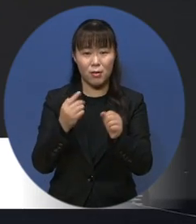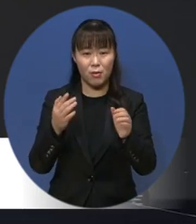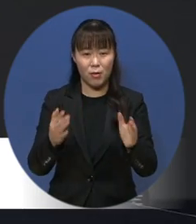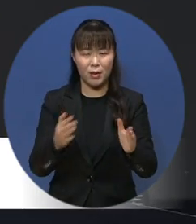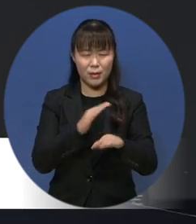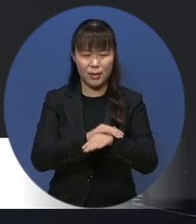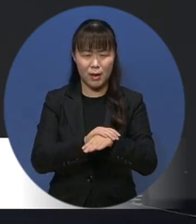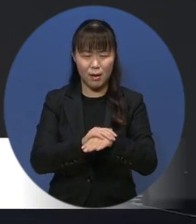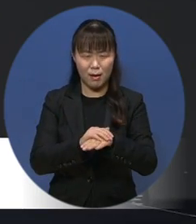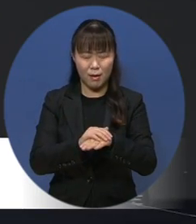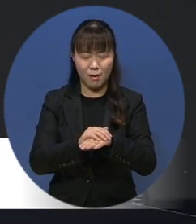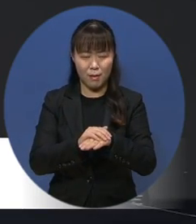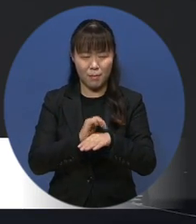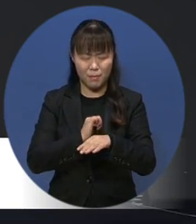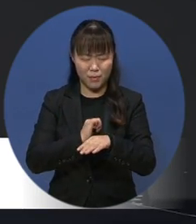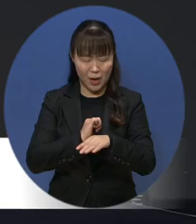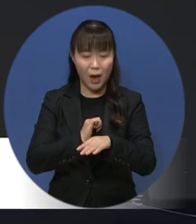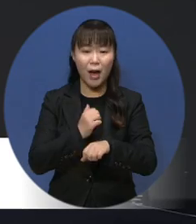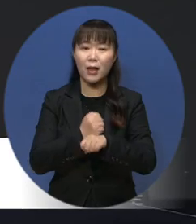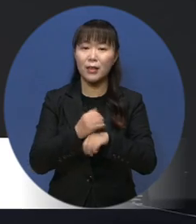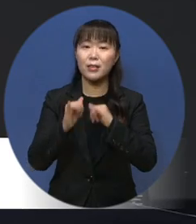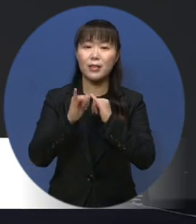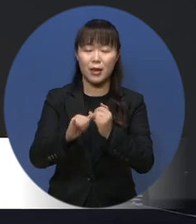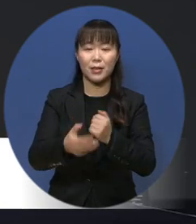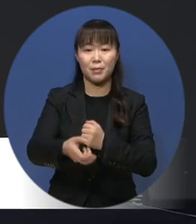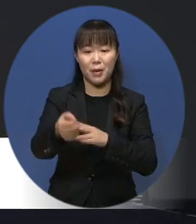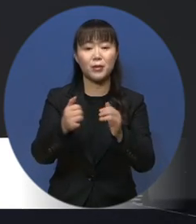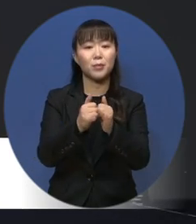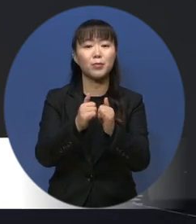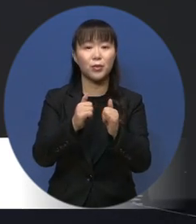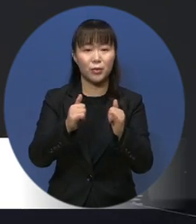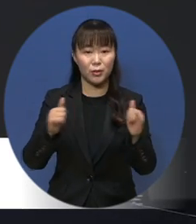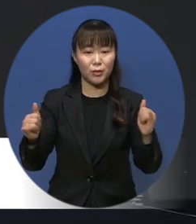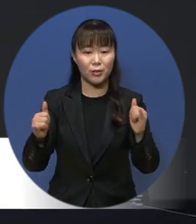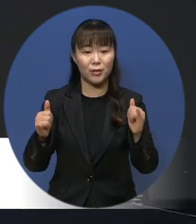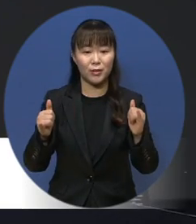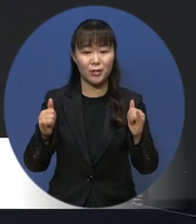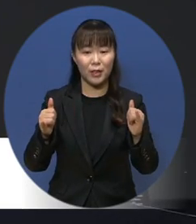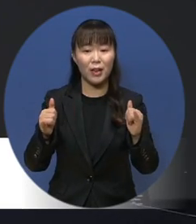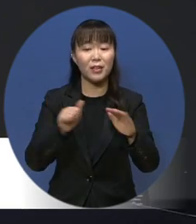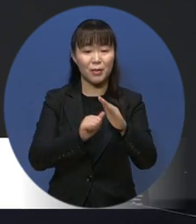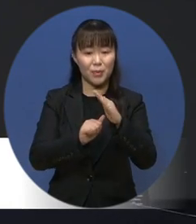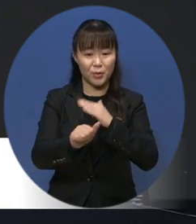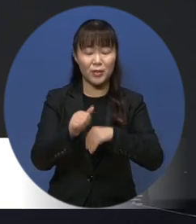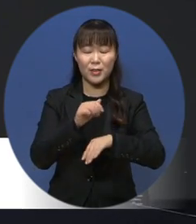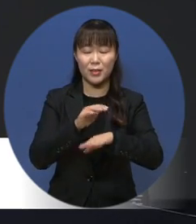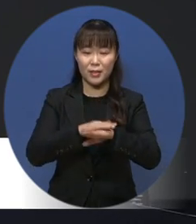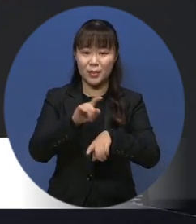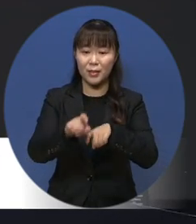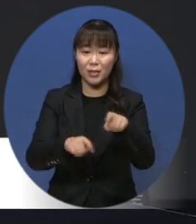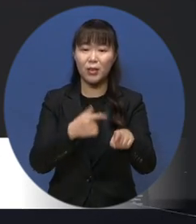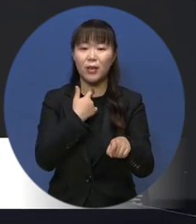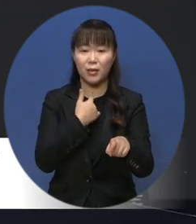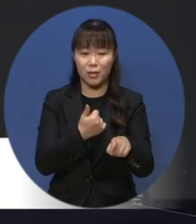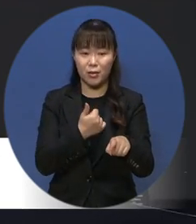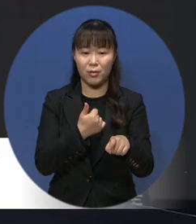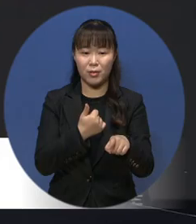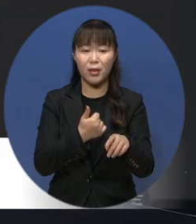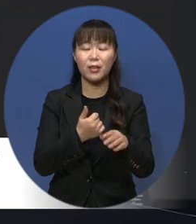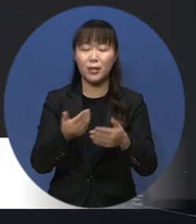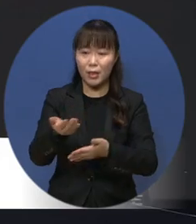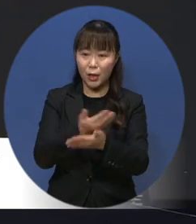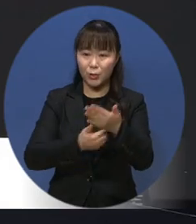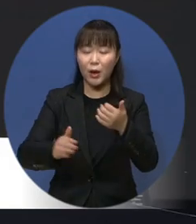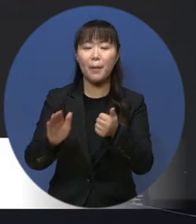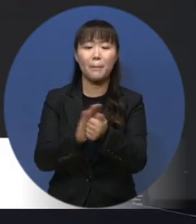오늘 시상, 오늘 이렇게 상을 받으시는 분들을 대표적으로 이렇게 실천해 오신 나눔과 배려의